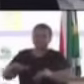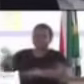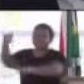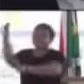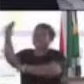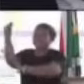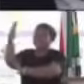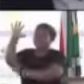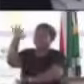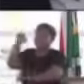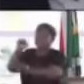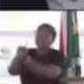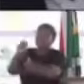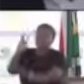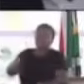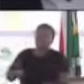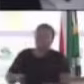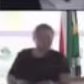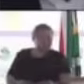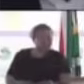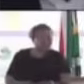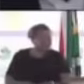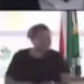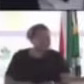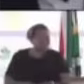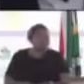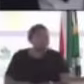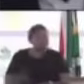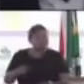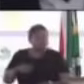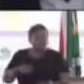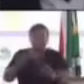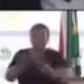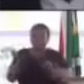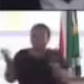yami ngicela nina besilo ke ngiqale